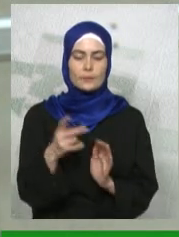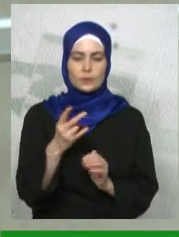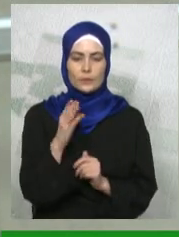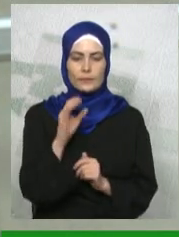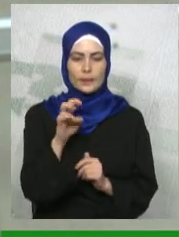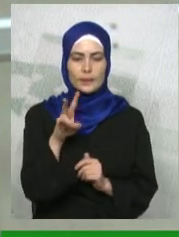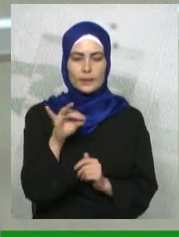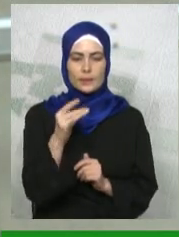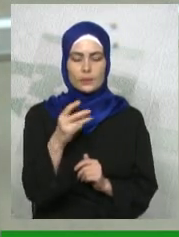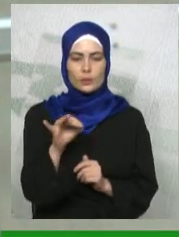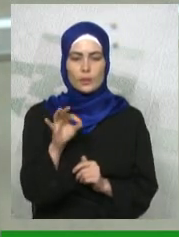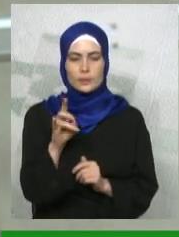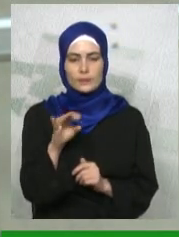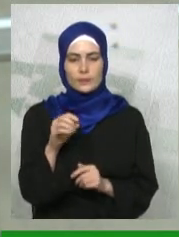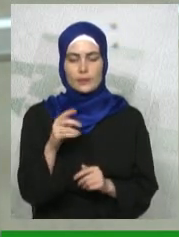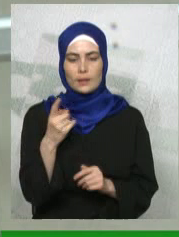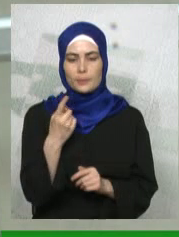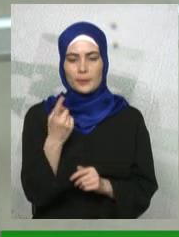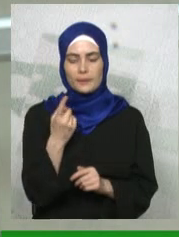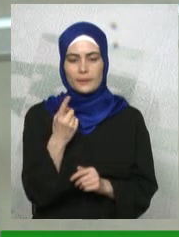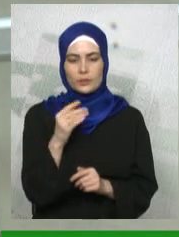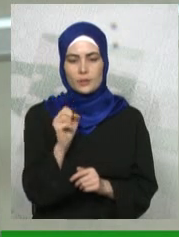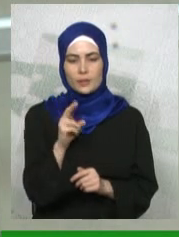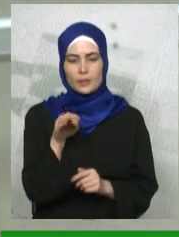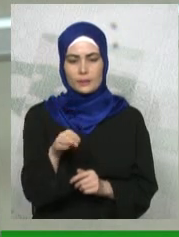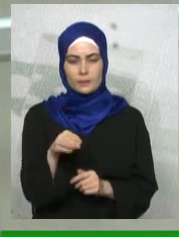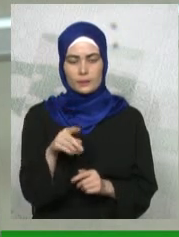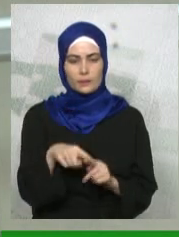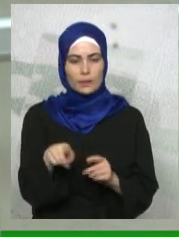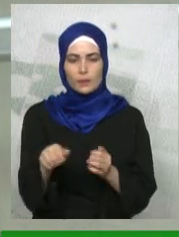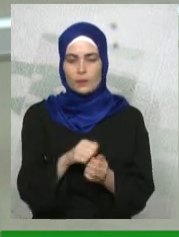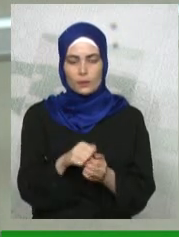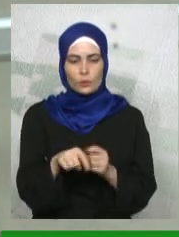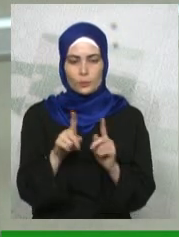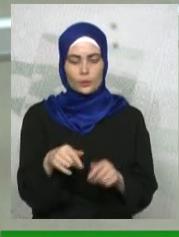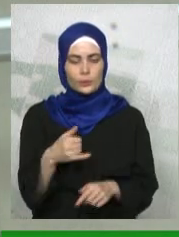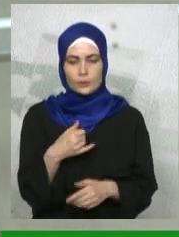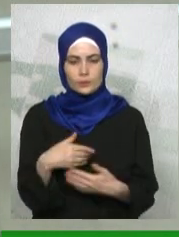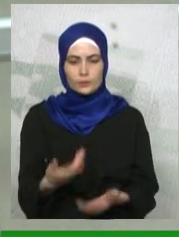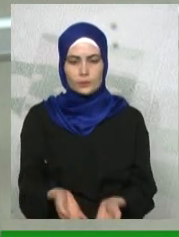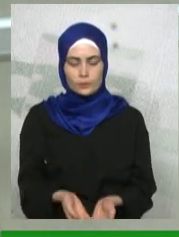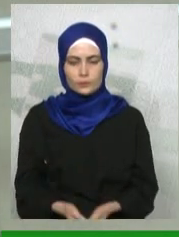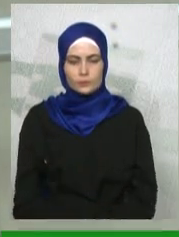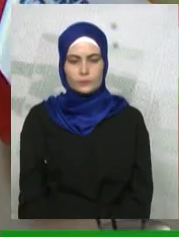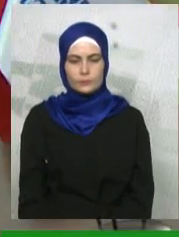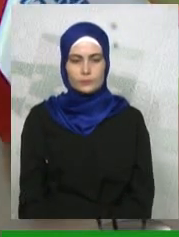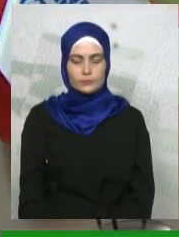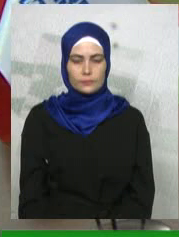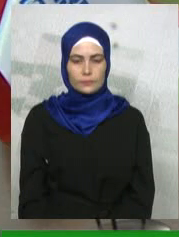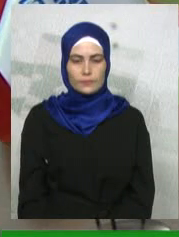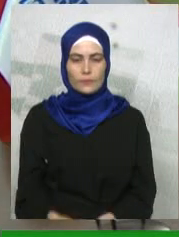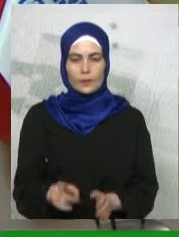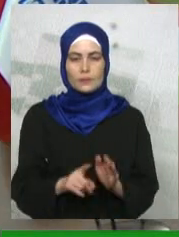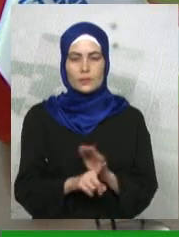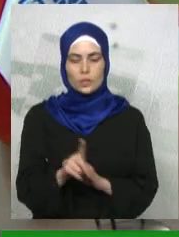обследование, акт составленный первичного, этого нету. Если даже он был бы, само техническое состояние на сегодняшний день, оно не подтверждает. Изначально